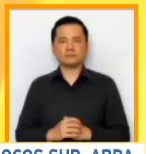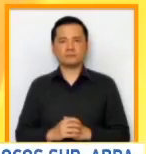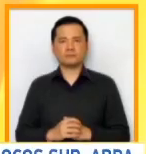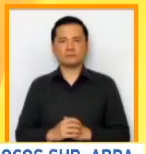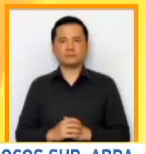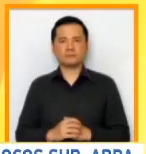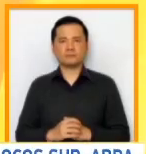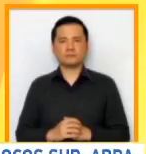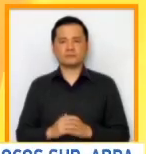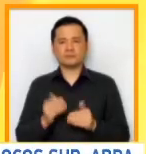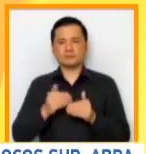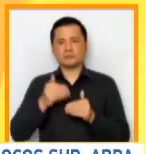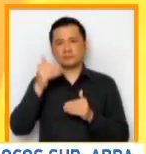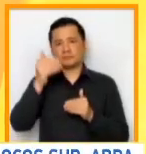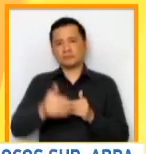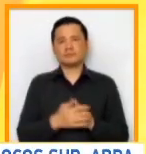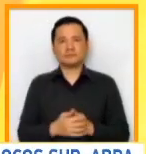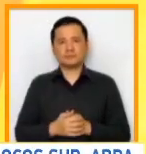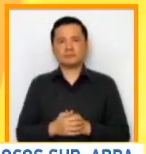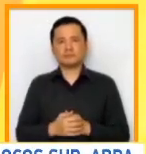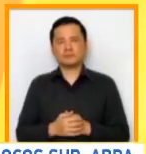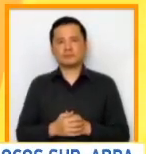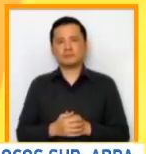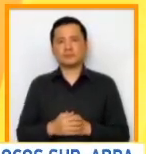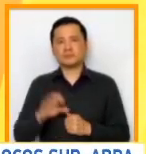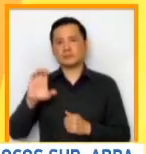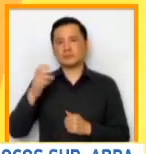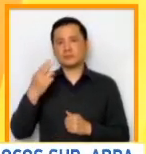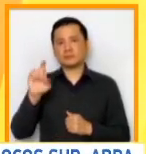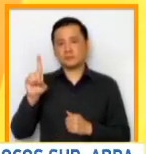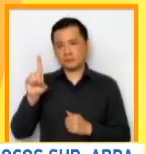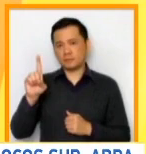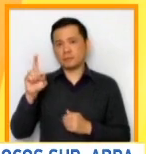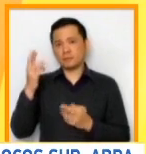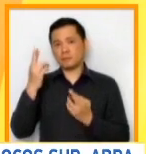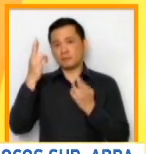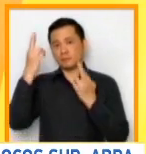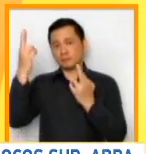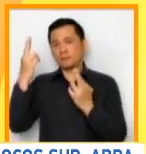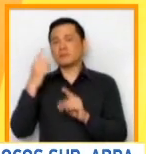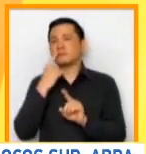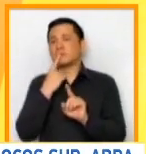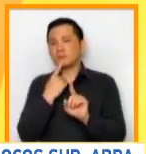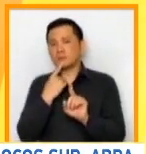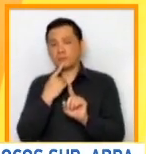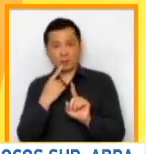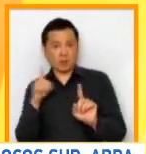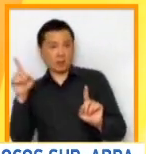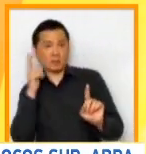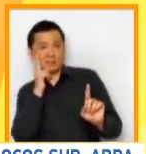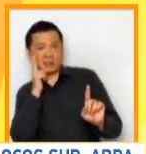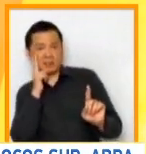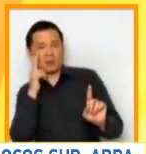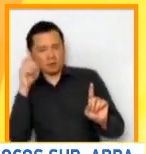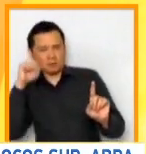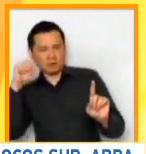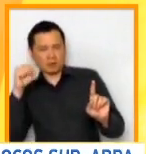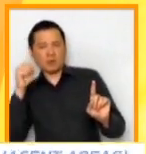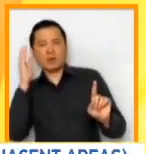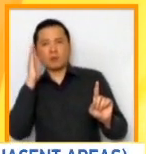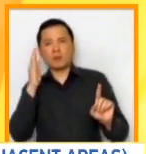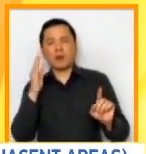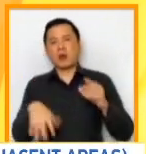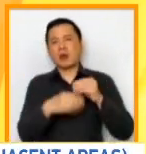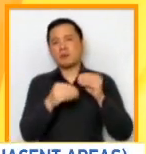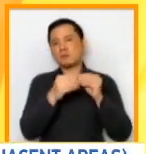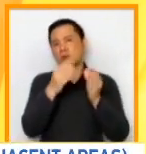Kasunod ng rekomendasyon mula sa Commission on Higher Education, pinayagan ni Pangulong Duterte na dagdagan ang mga kurso na maaaring mag-limited face-to-face